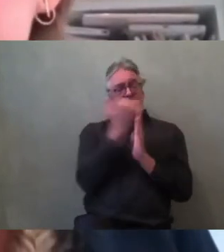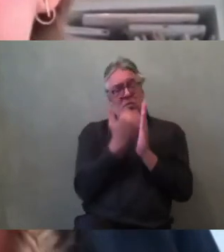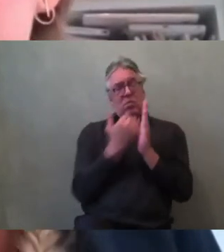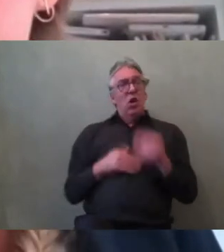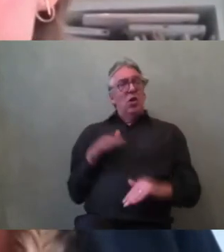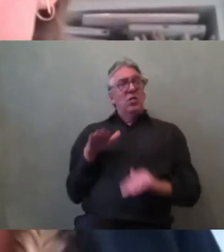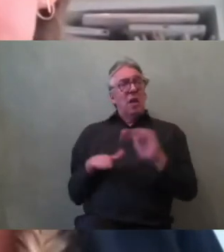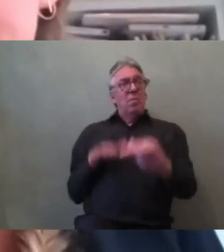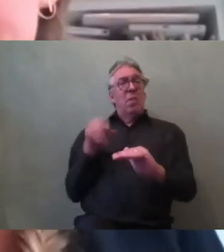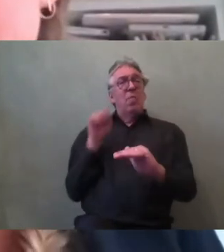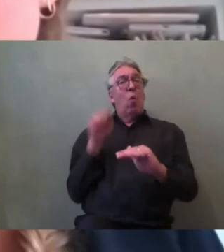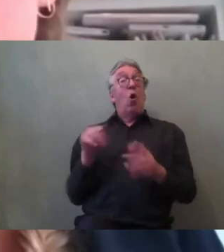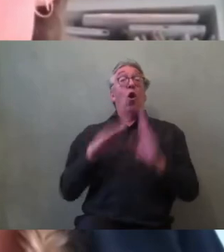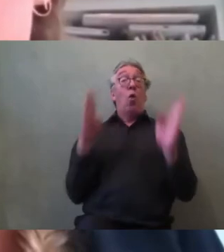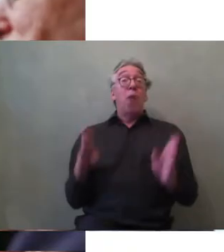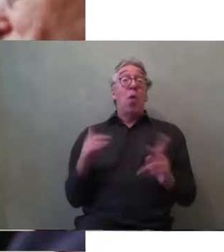aanpakken. Volgende.